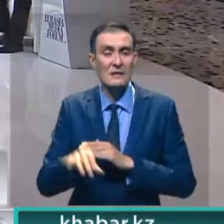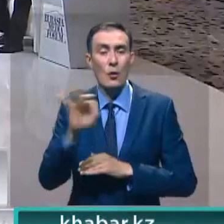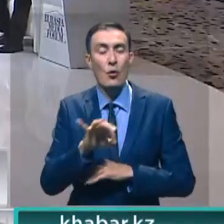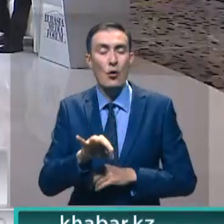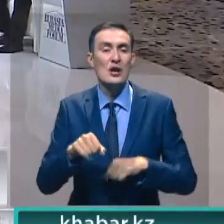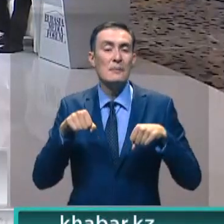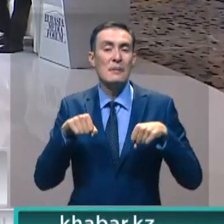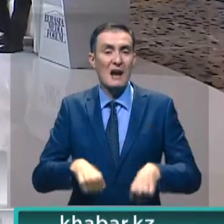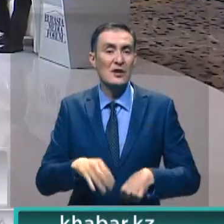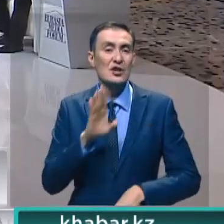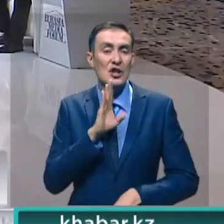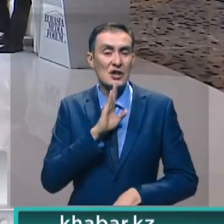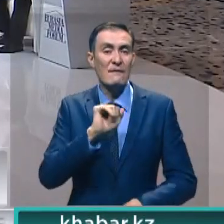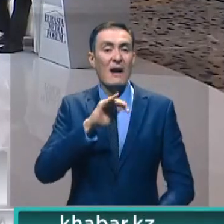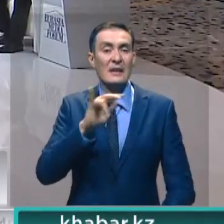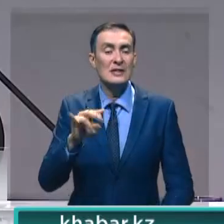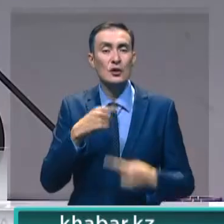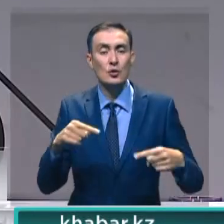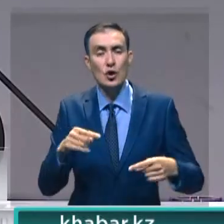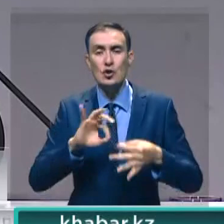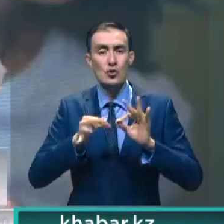женщин в Афганистане и других острых темах.